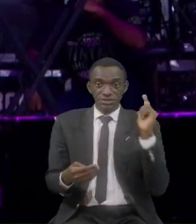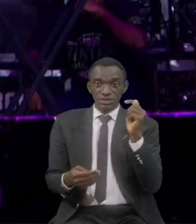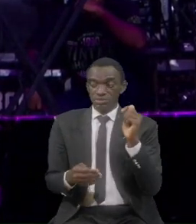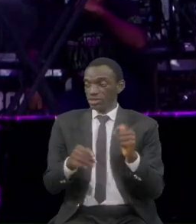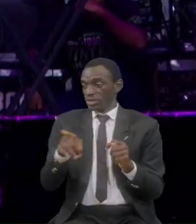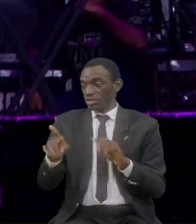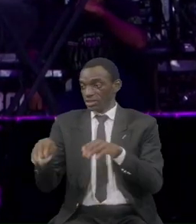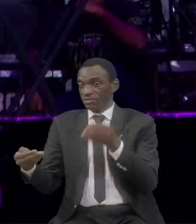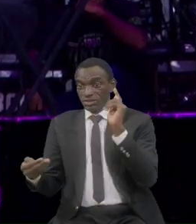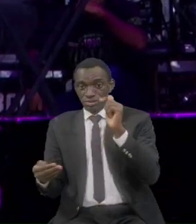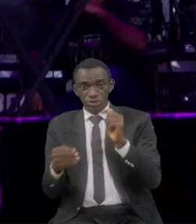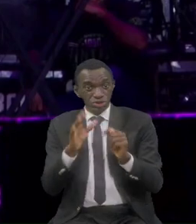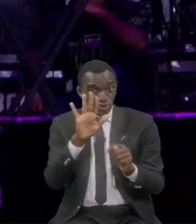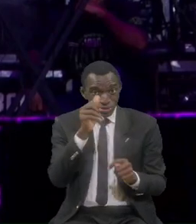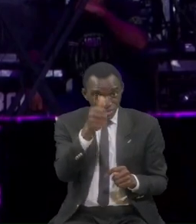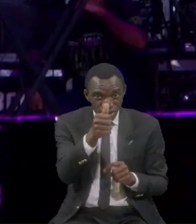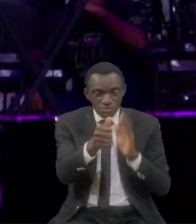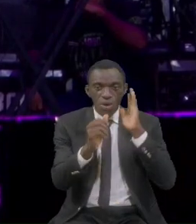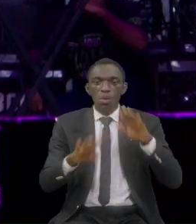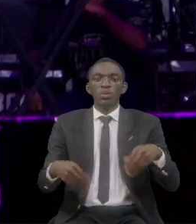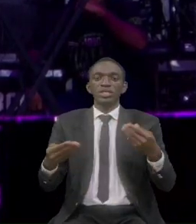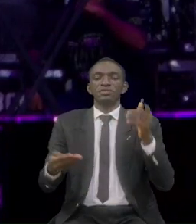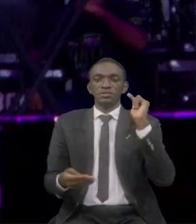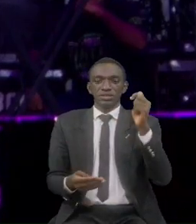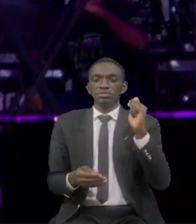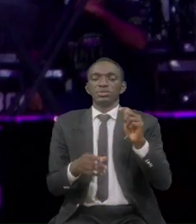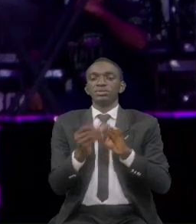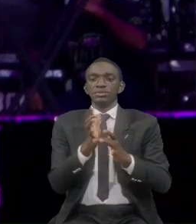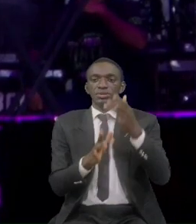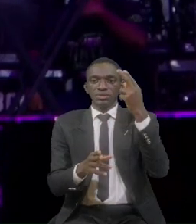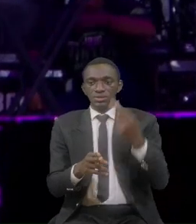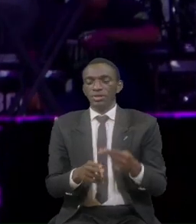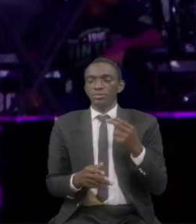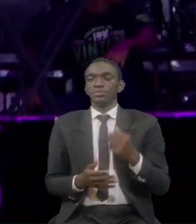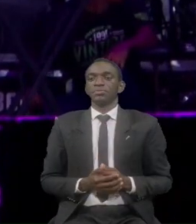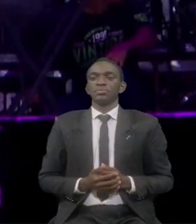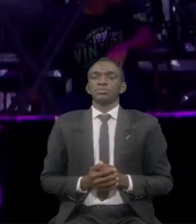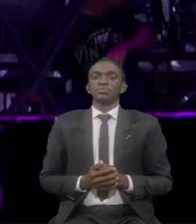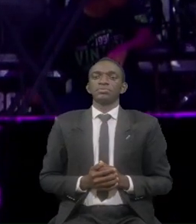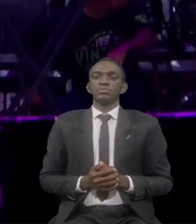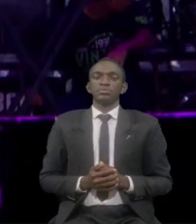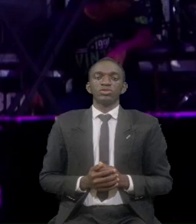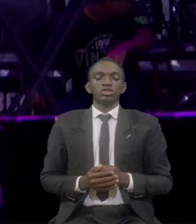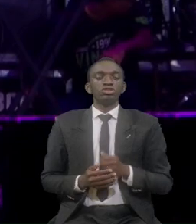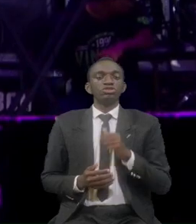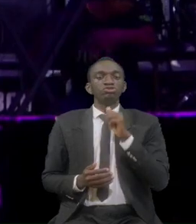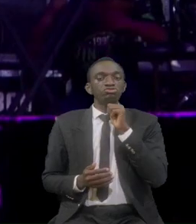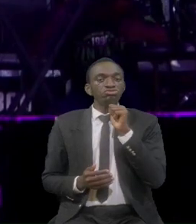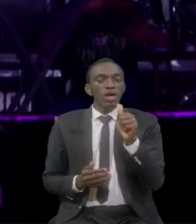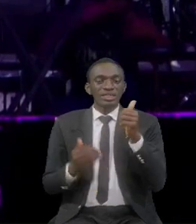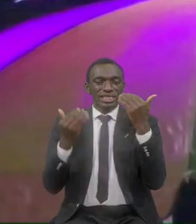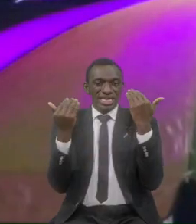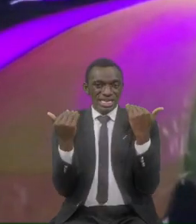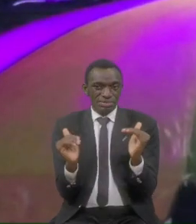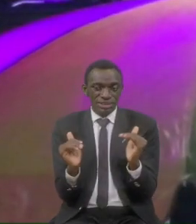Ang posibilidad ni sa Dios o kauban sa Dios mo abot pud siya dinha sa imong kinabuhi. Unlimited possibilities through